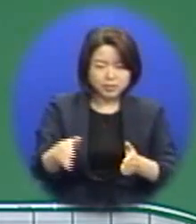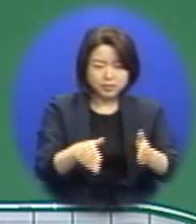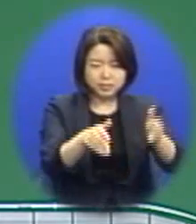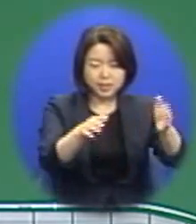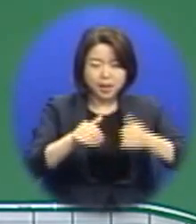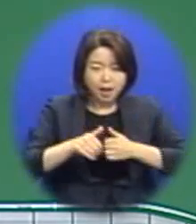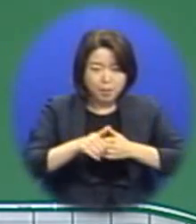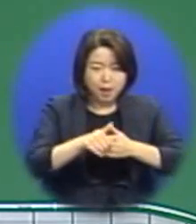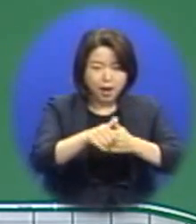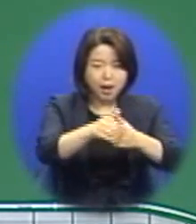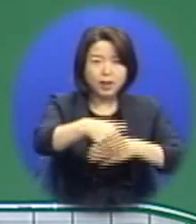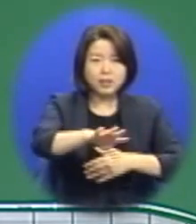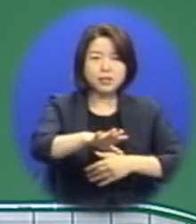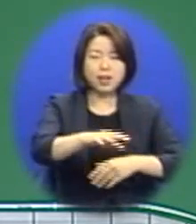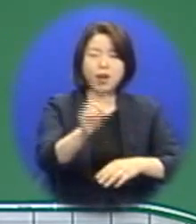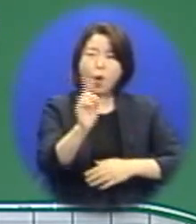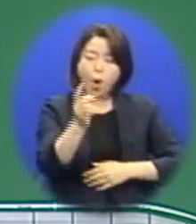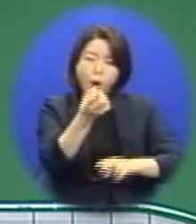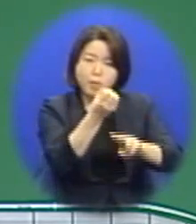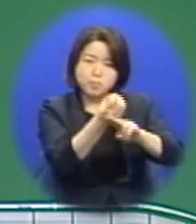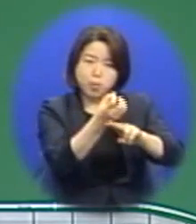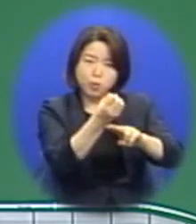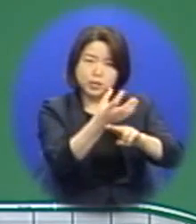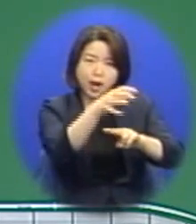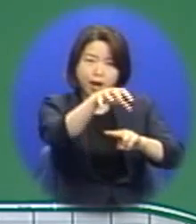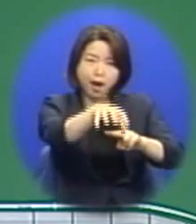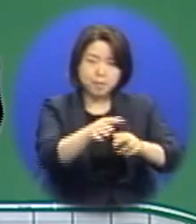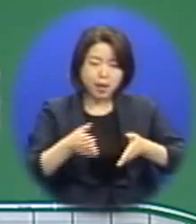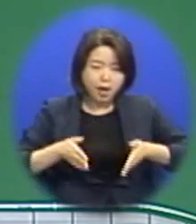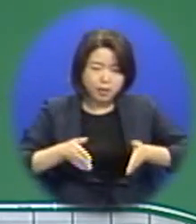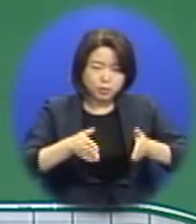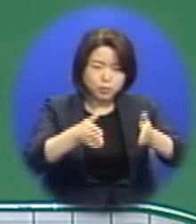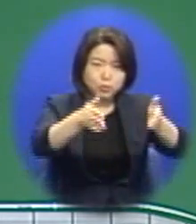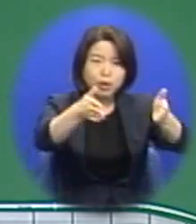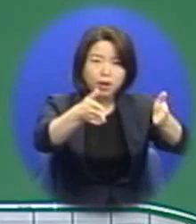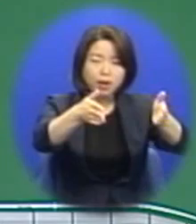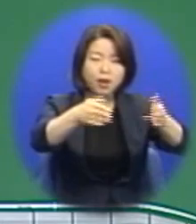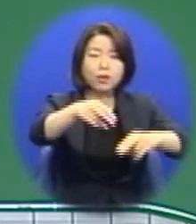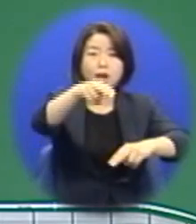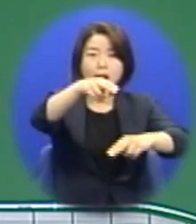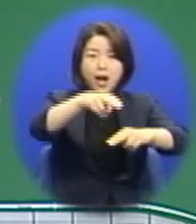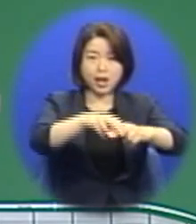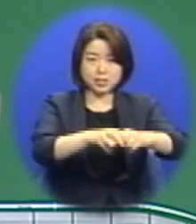가는데 그건 보좌 앞으로 향하여 있더랍니다. 보좌에 앉으신 분이